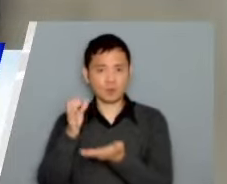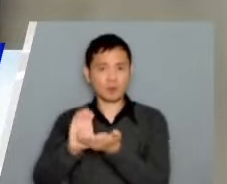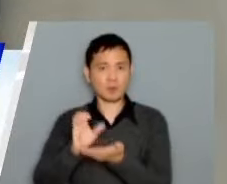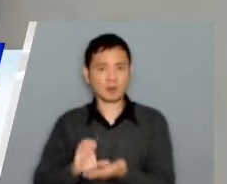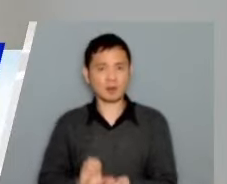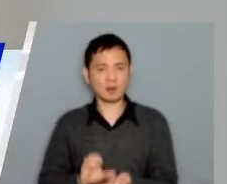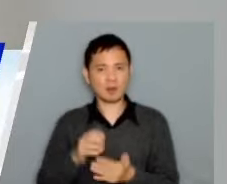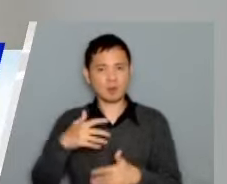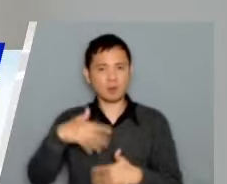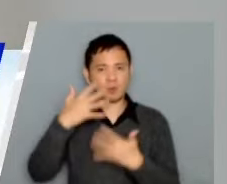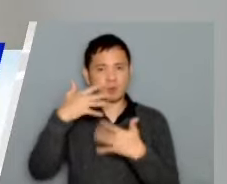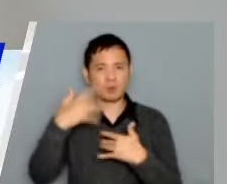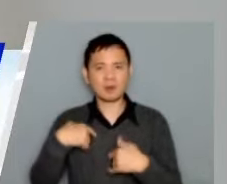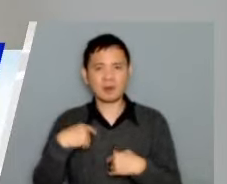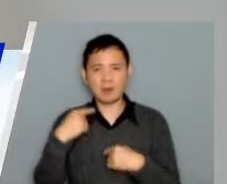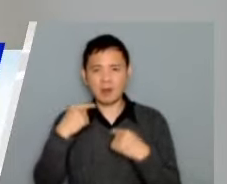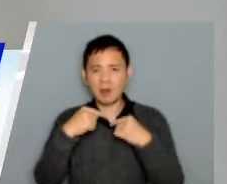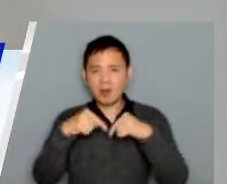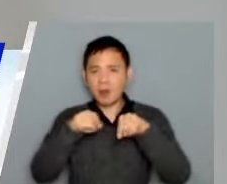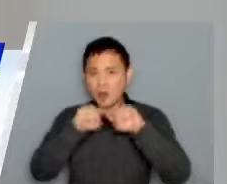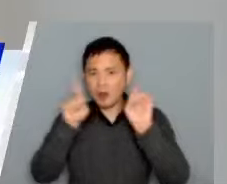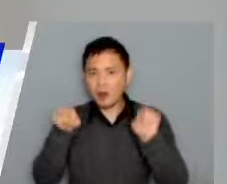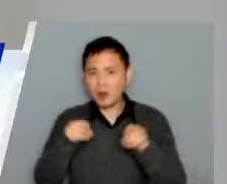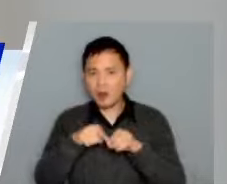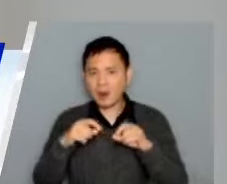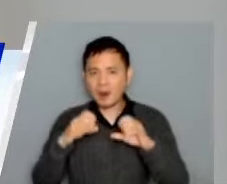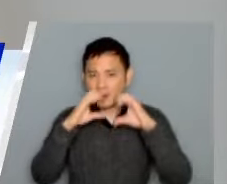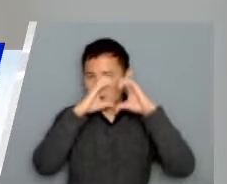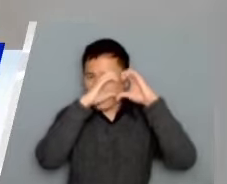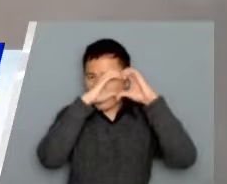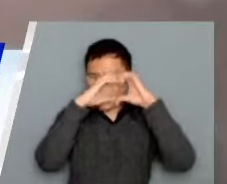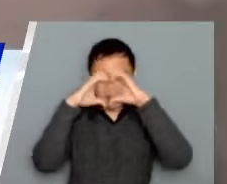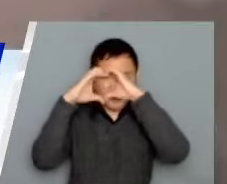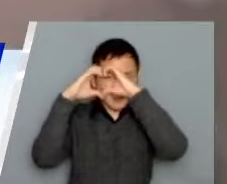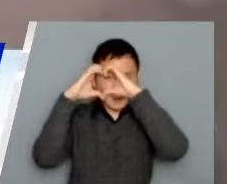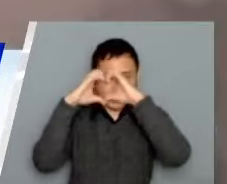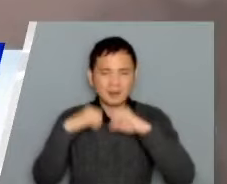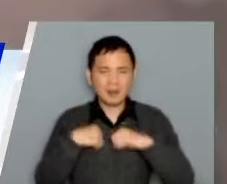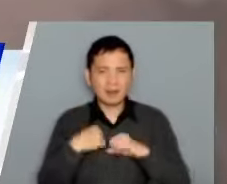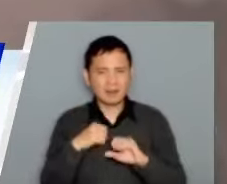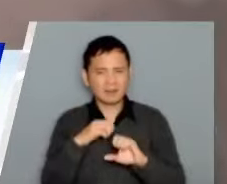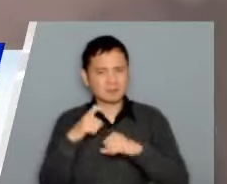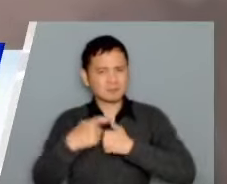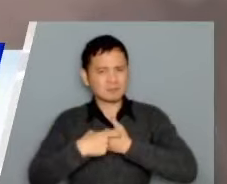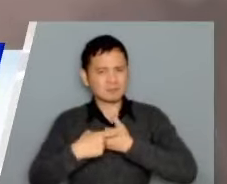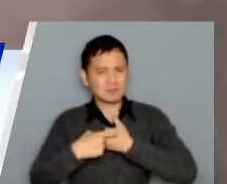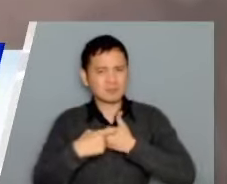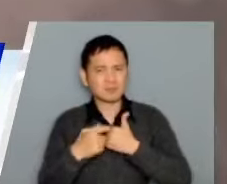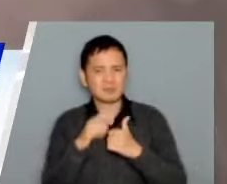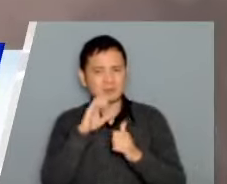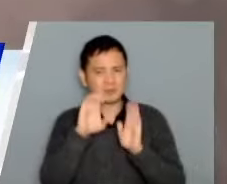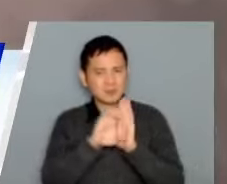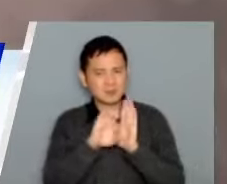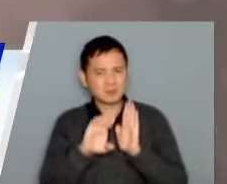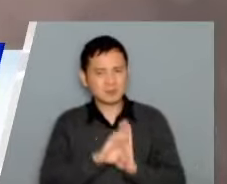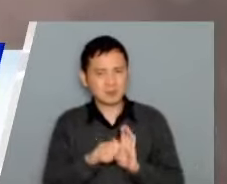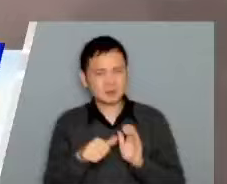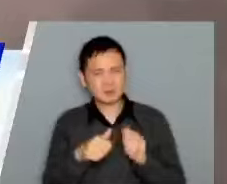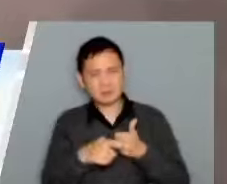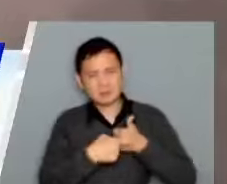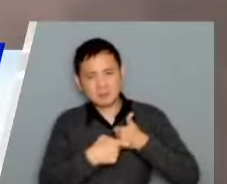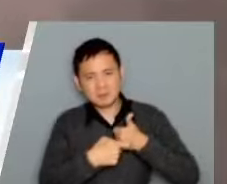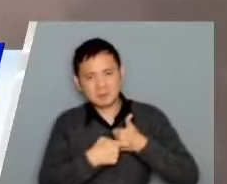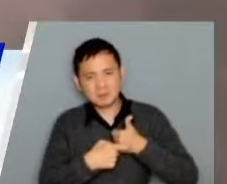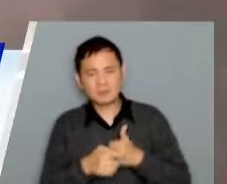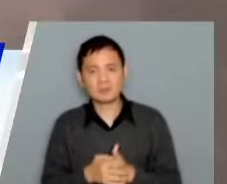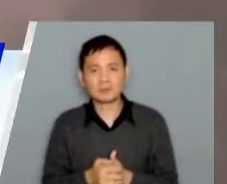ni Kobe. Kleenex pa ng basketball athlete ang isa sa mga photo ni Kailin. Wala pang anumang confirmation mula sa